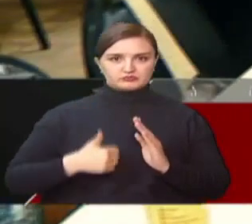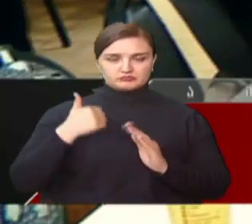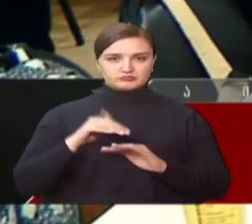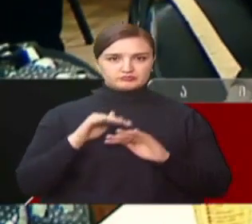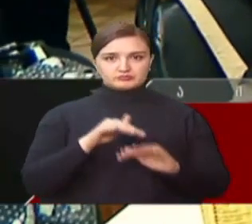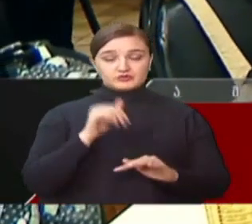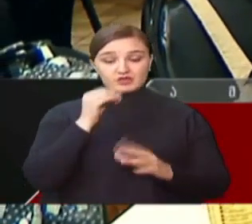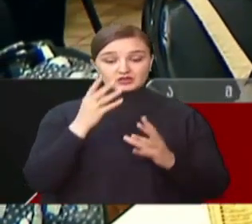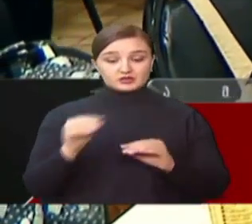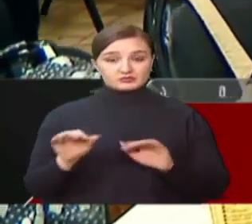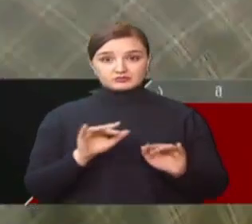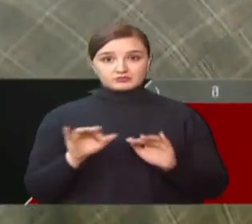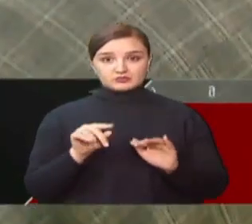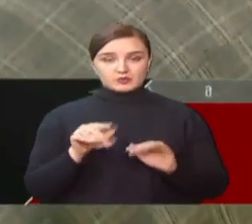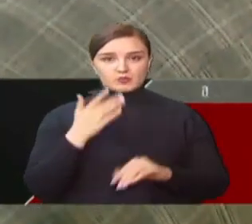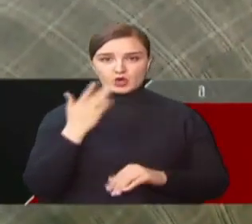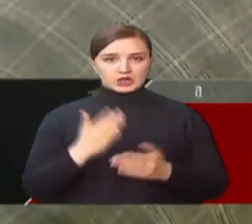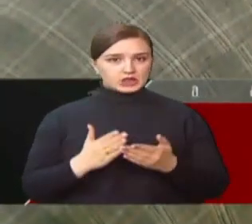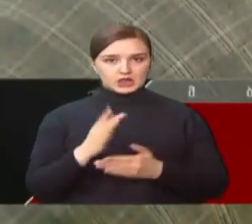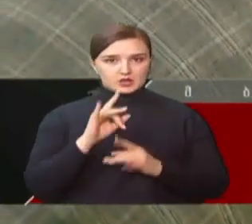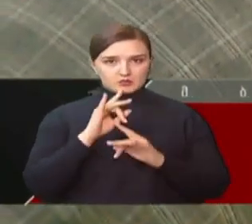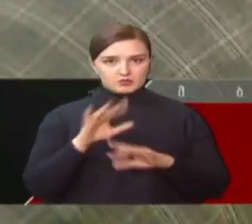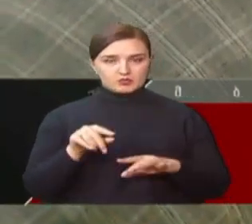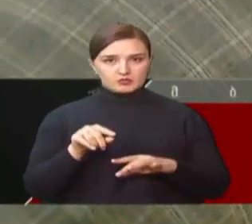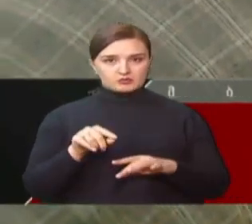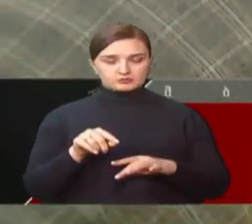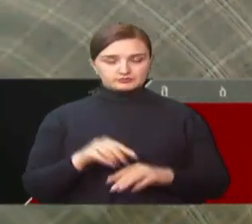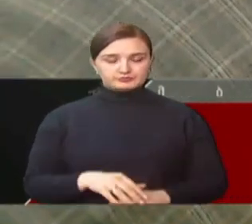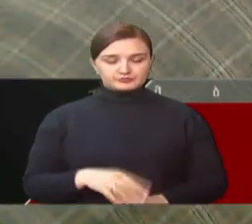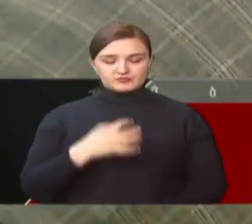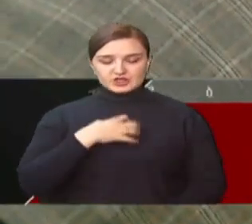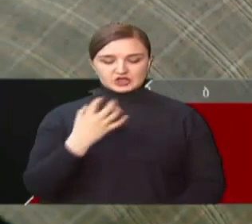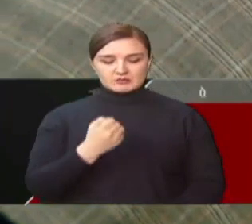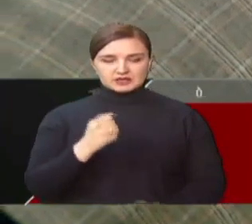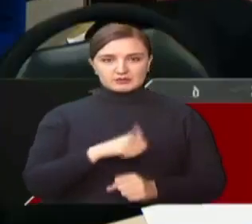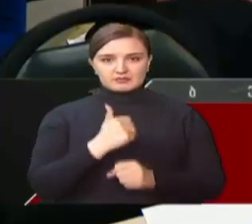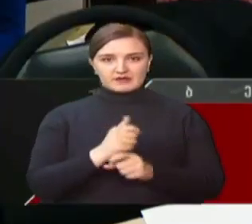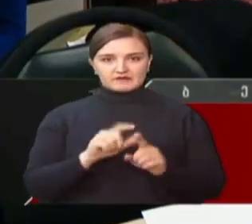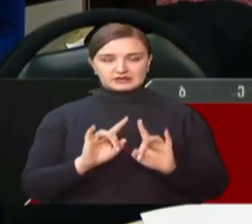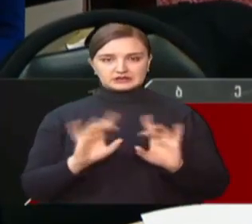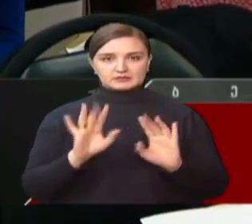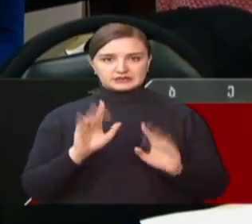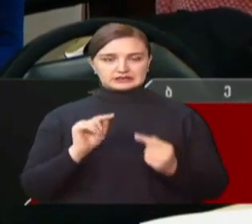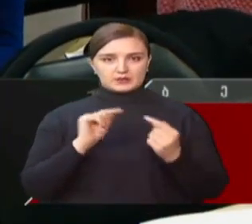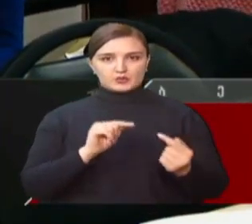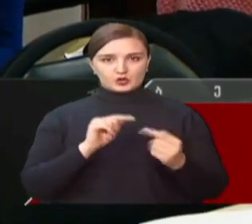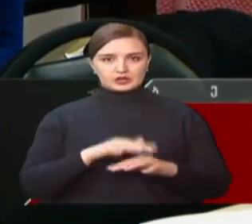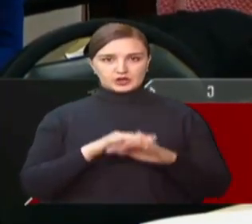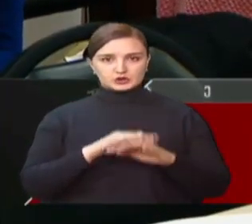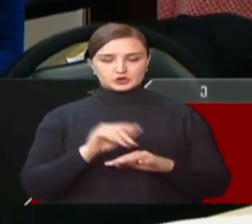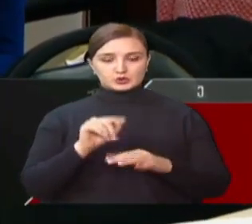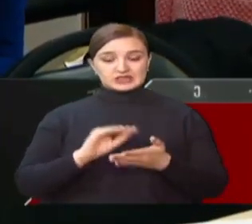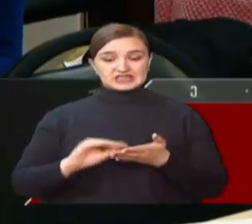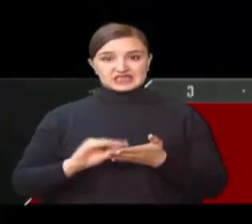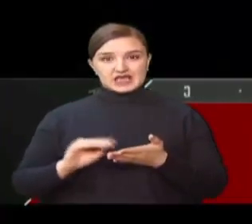მიხედვით შეკრების პირველი ხაზი არაპოლიტიკურია. Რეპერტუარი საბრძოლო, შემართება და მთავარი გზავნილები კი საპროტესტო. Ამ სცენარში როგორც ჩანს